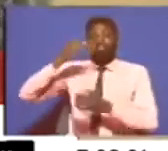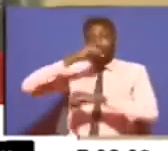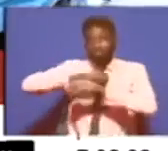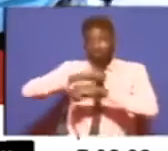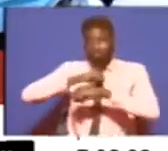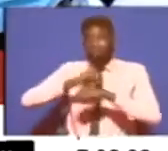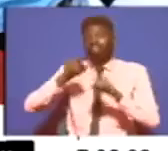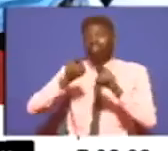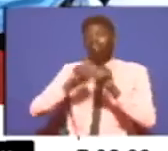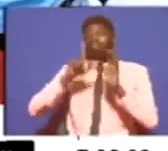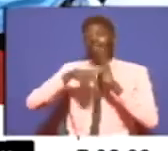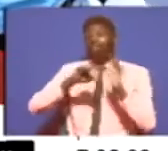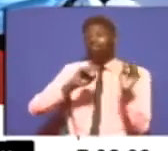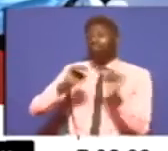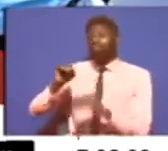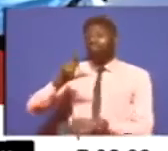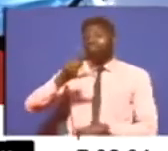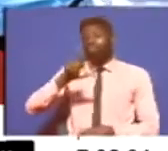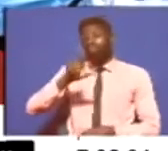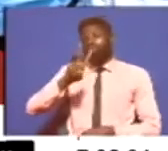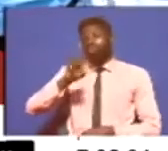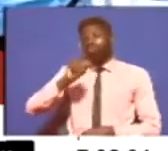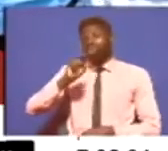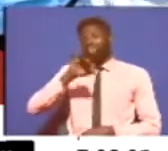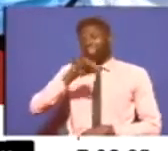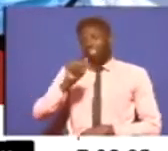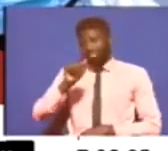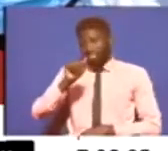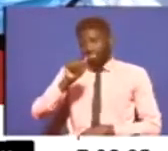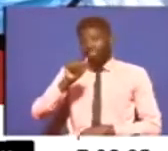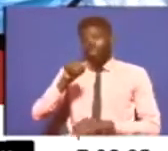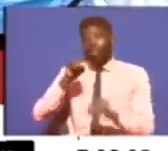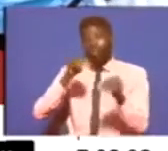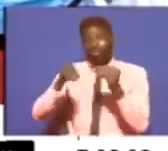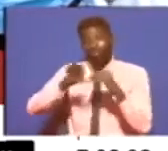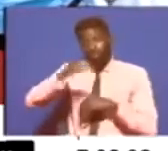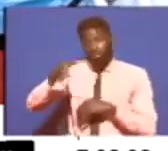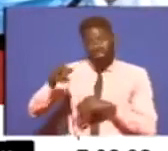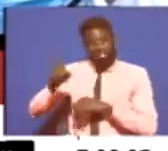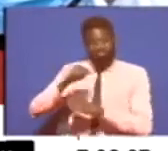Busia ambapo aliletea mfumo wa CBC na kuwapuzilia mbali